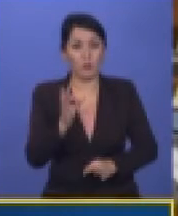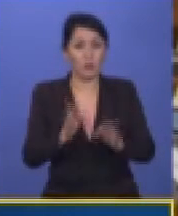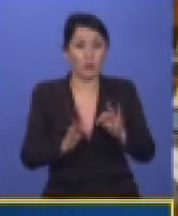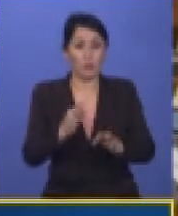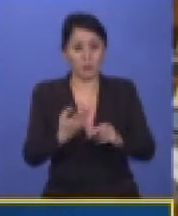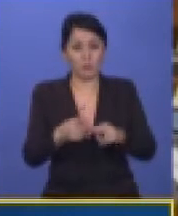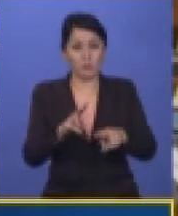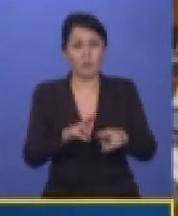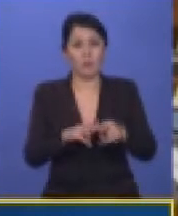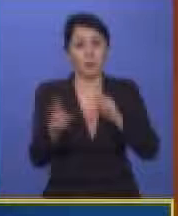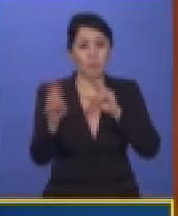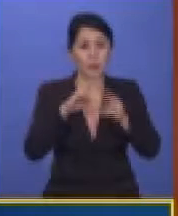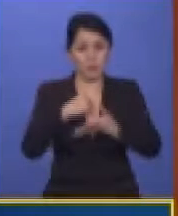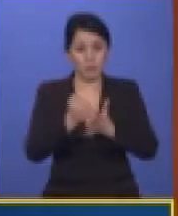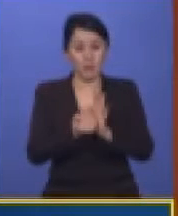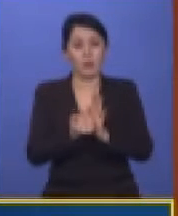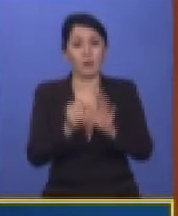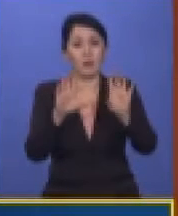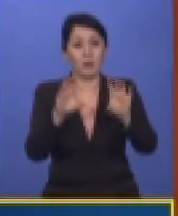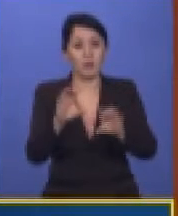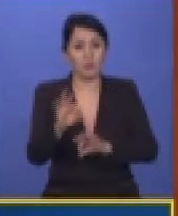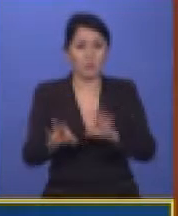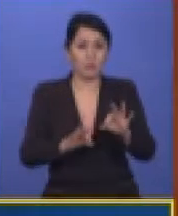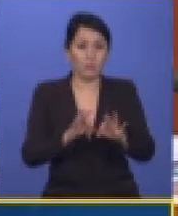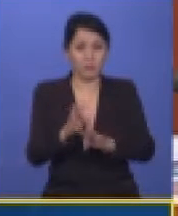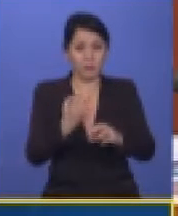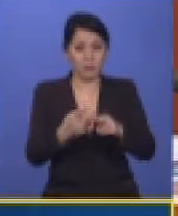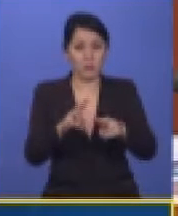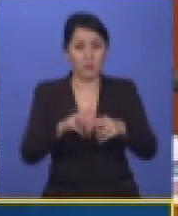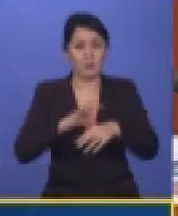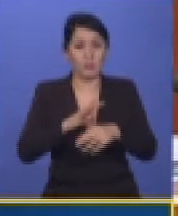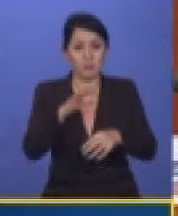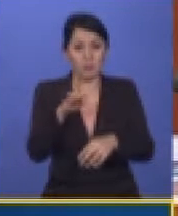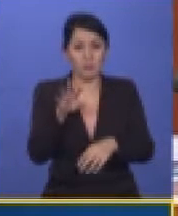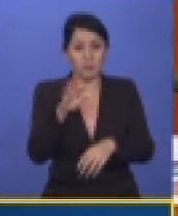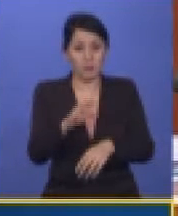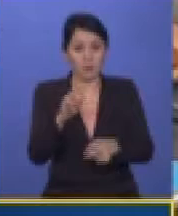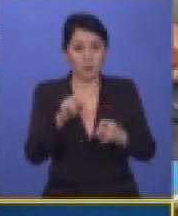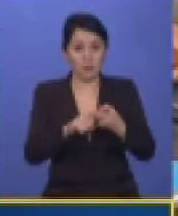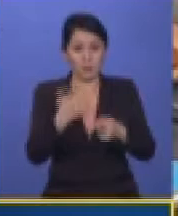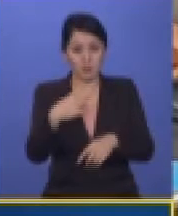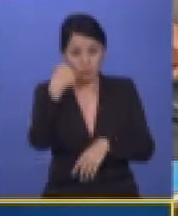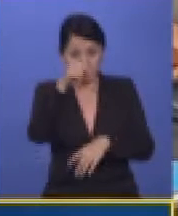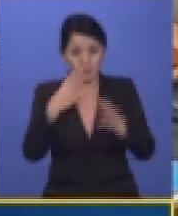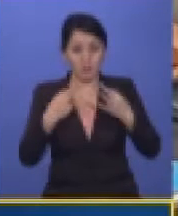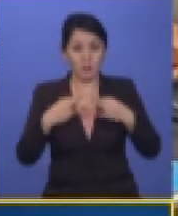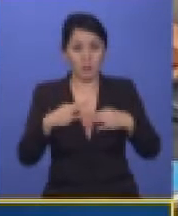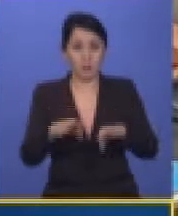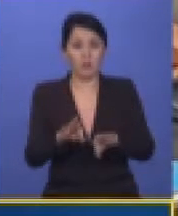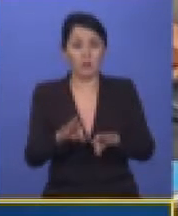судом. Кроме того, мажилисмены одобрили законопроекты, предусматривающие проведение амнистии в связи с 30-летием